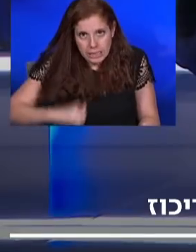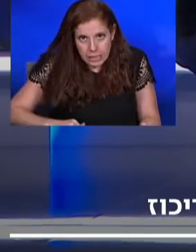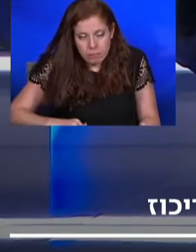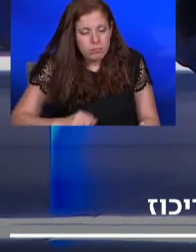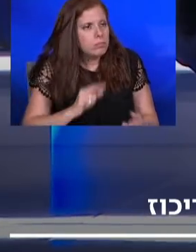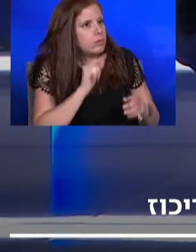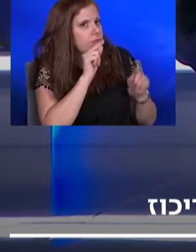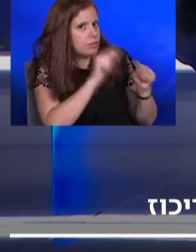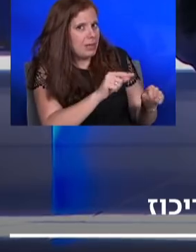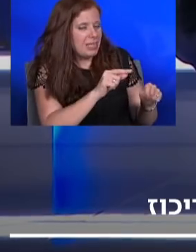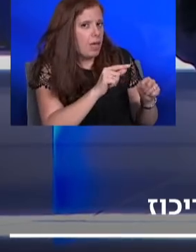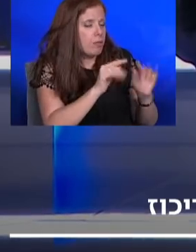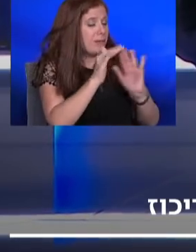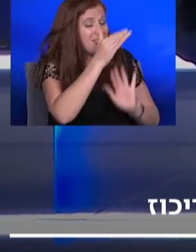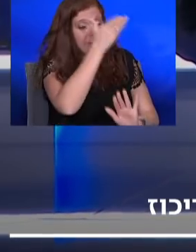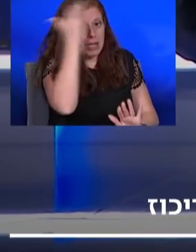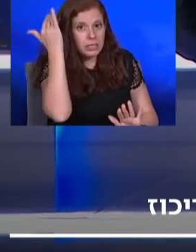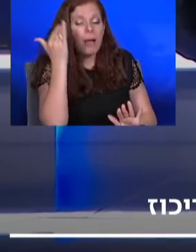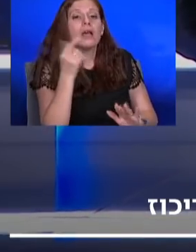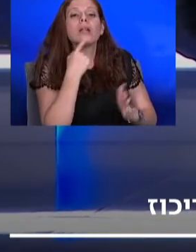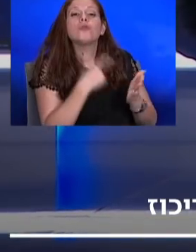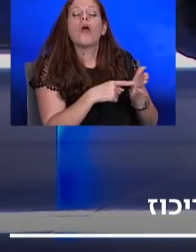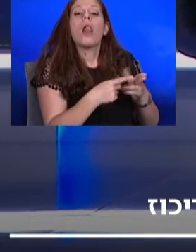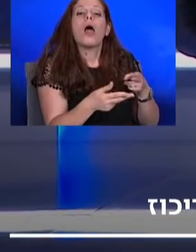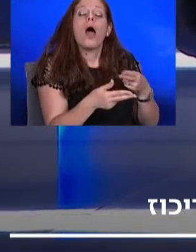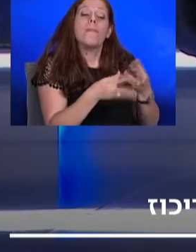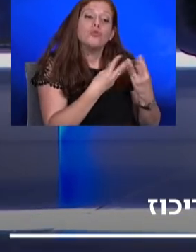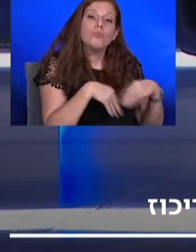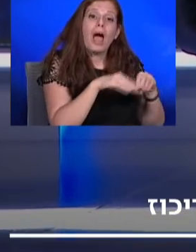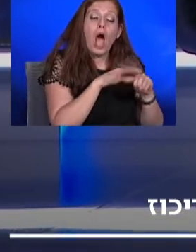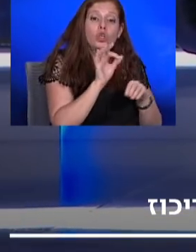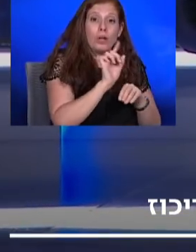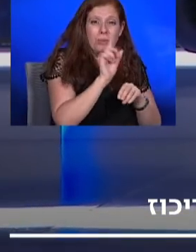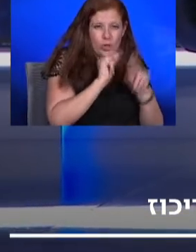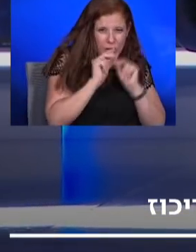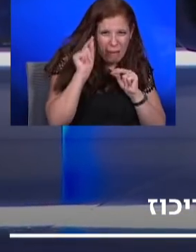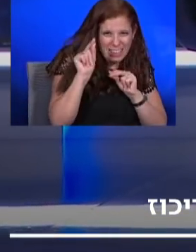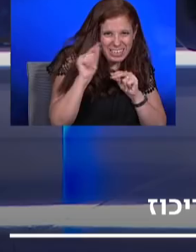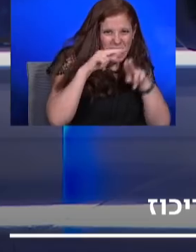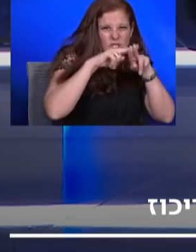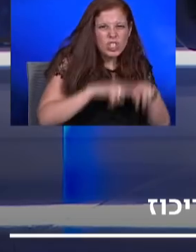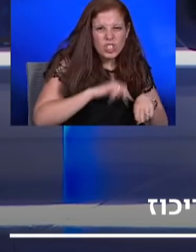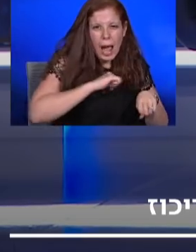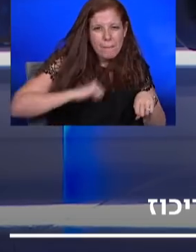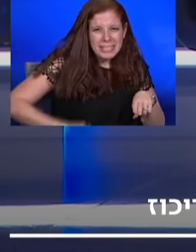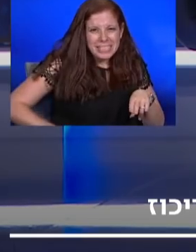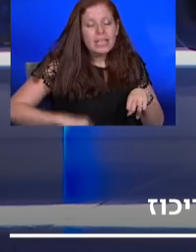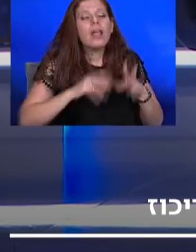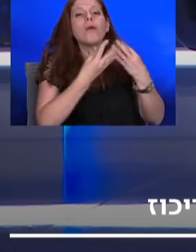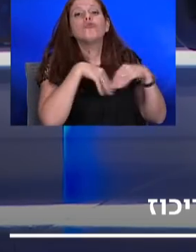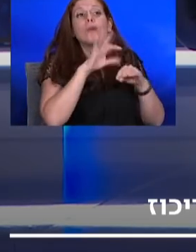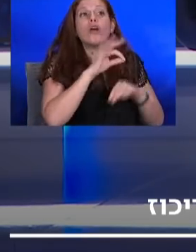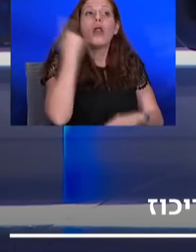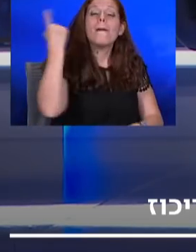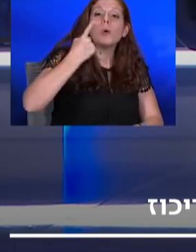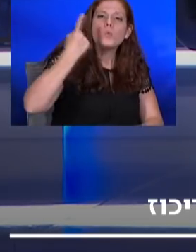כי למשל קובעות משפחה או המשפחה של מי שדיברת איתה, שנשארה בסין, מאוימת ומוטרדת על